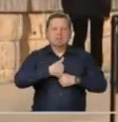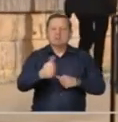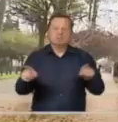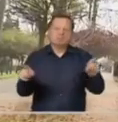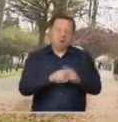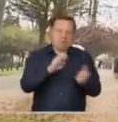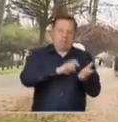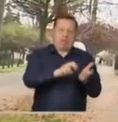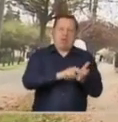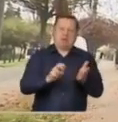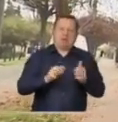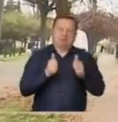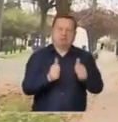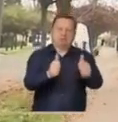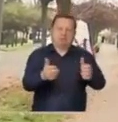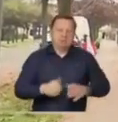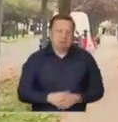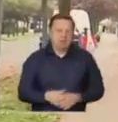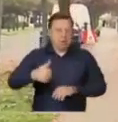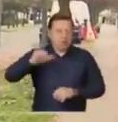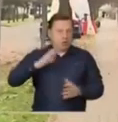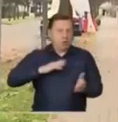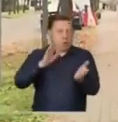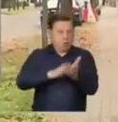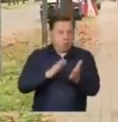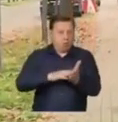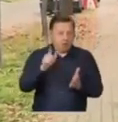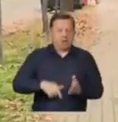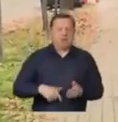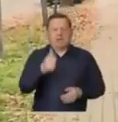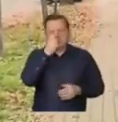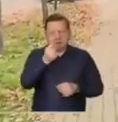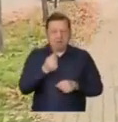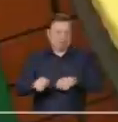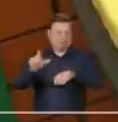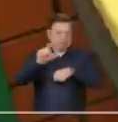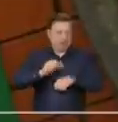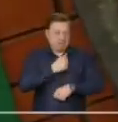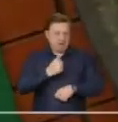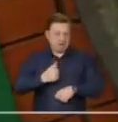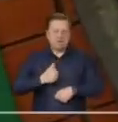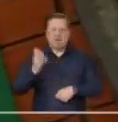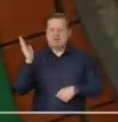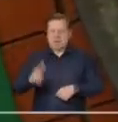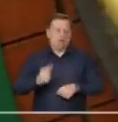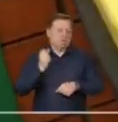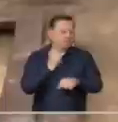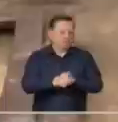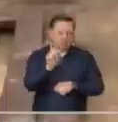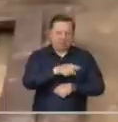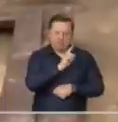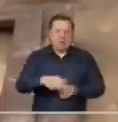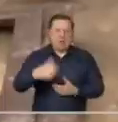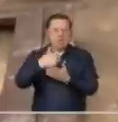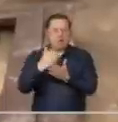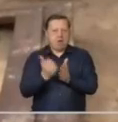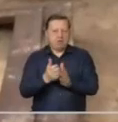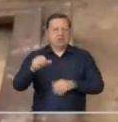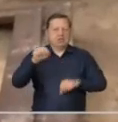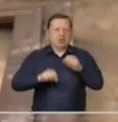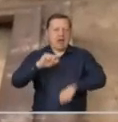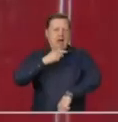pieszego. Ubiegłoroczna uchwała podnosząca opłaty za wywóz śmieci w Warszawie może trafić do kosza. Unieważnił ją Wojewódzki Sąd